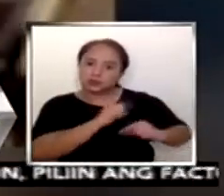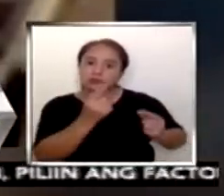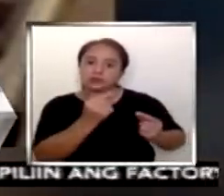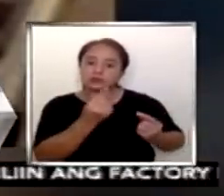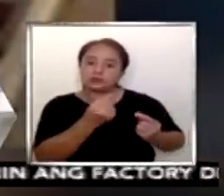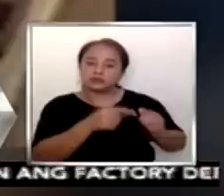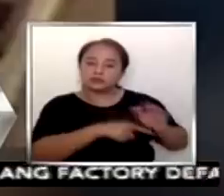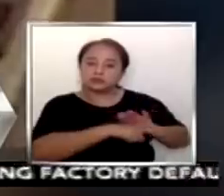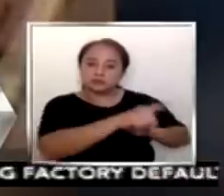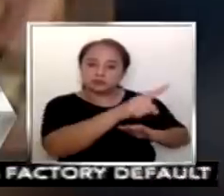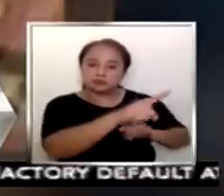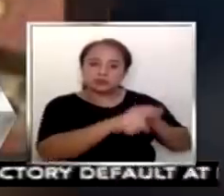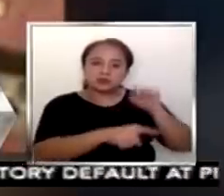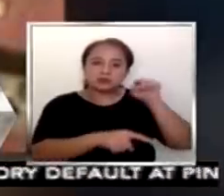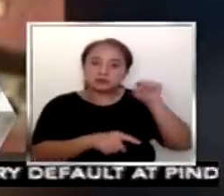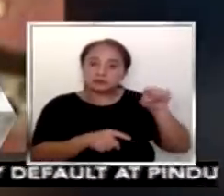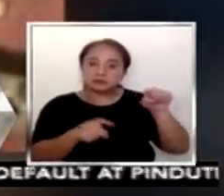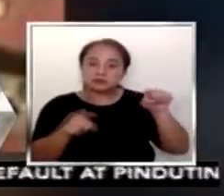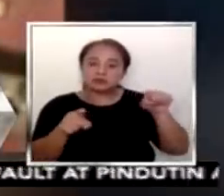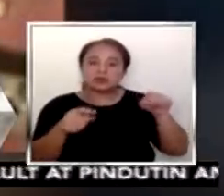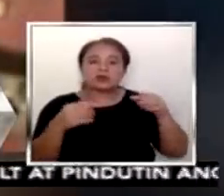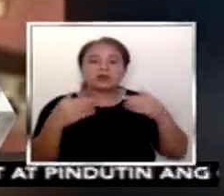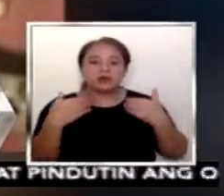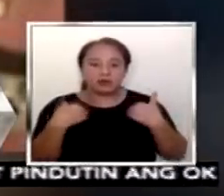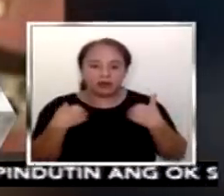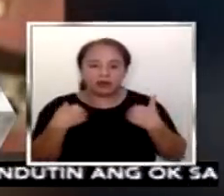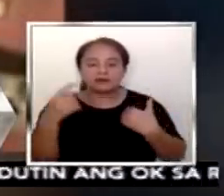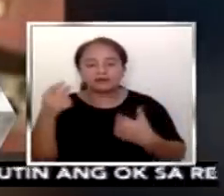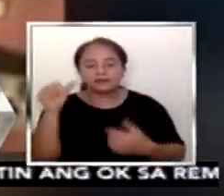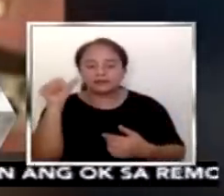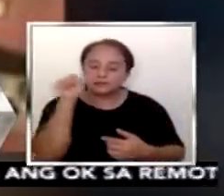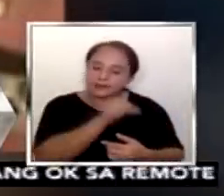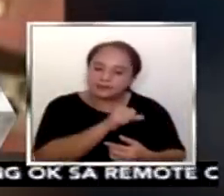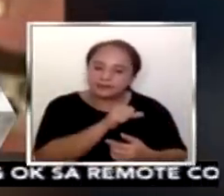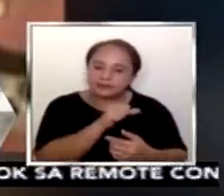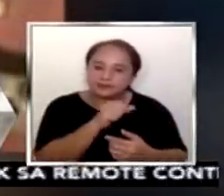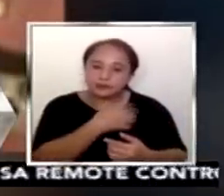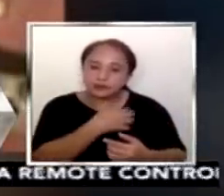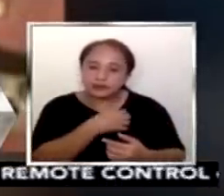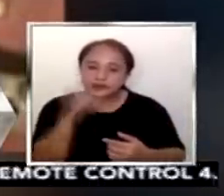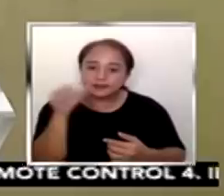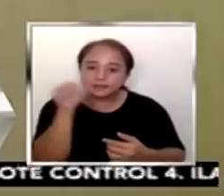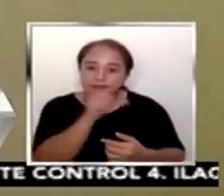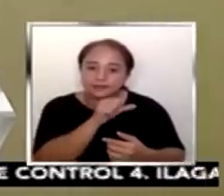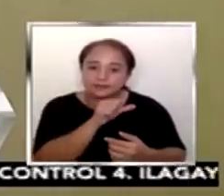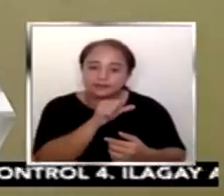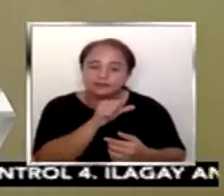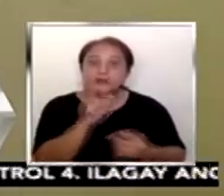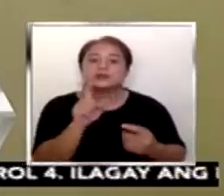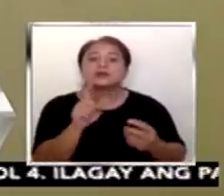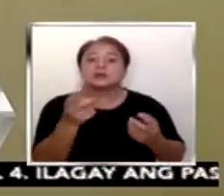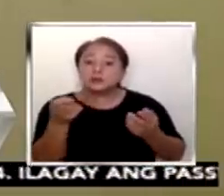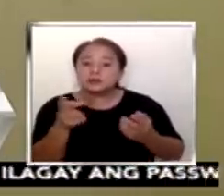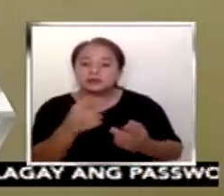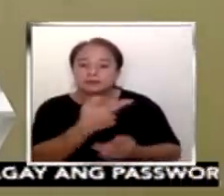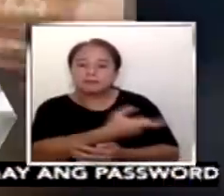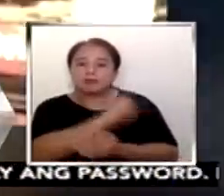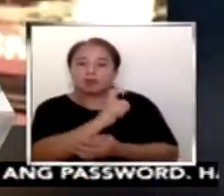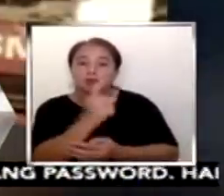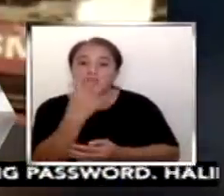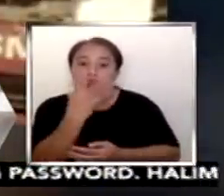na considering na nasa ilalim ng impluensya ng ala, nagawa niya sigurong barilin yung